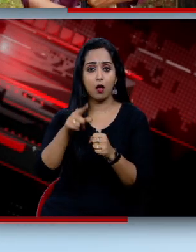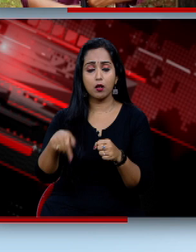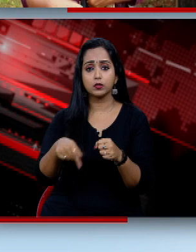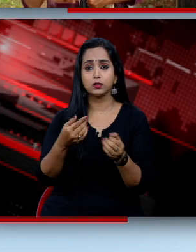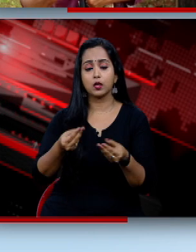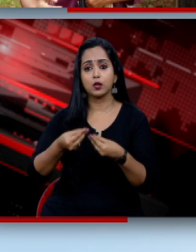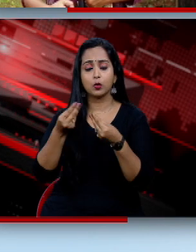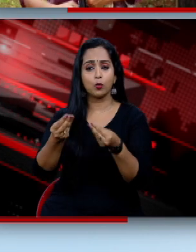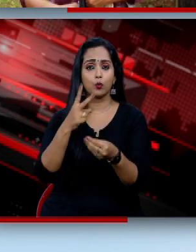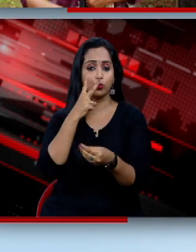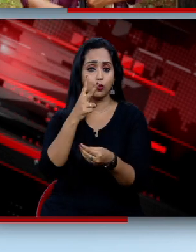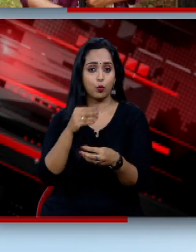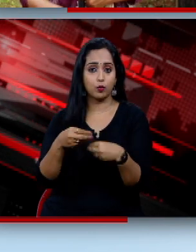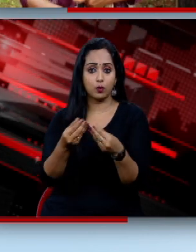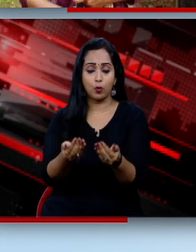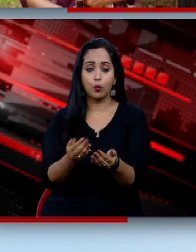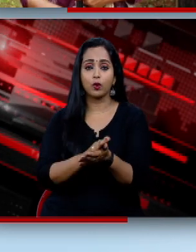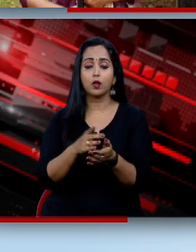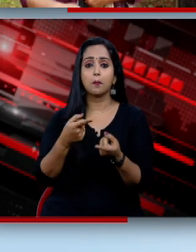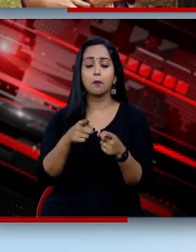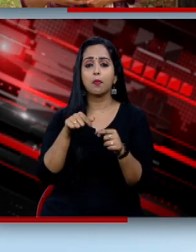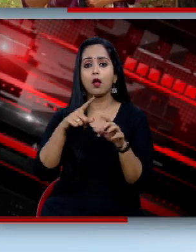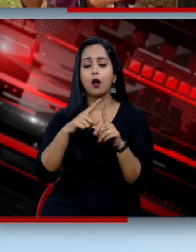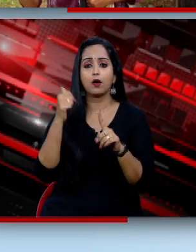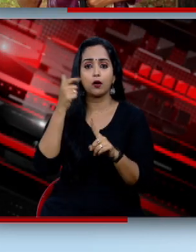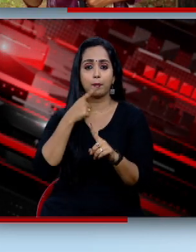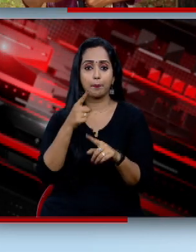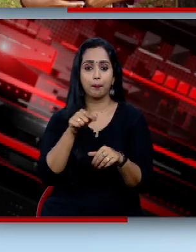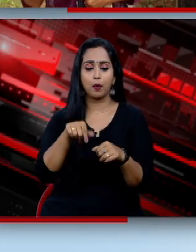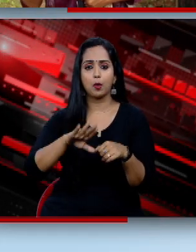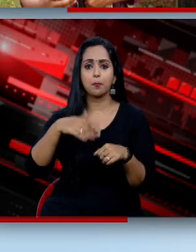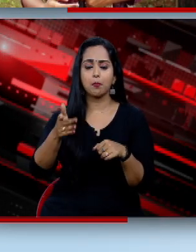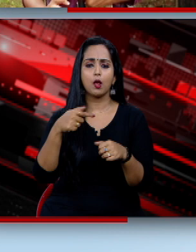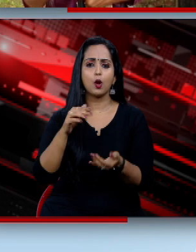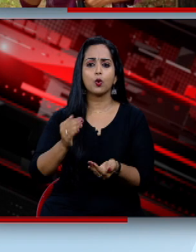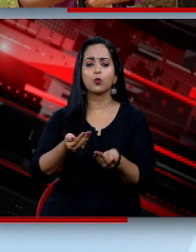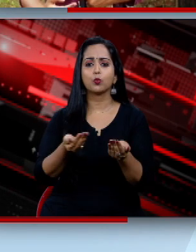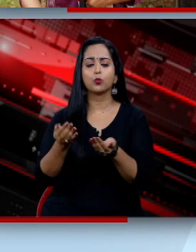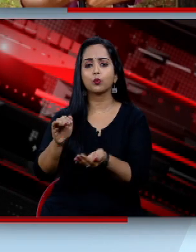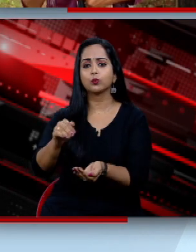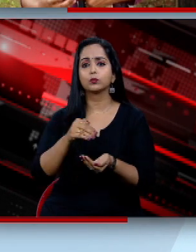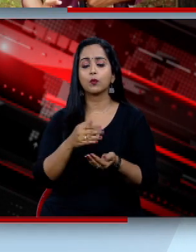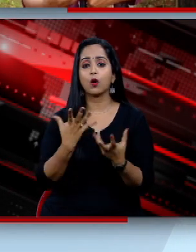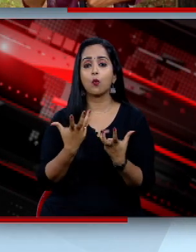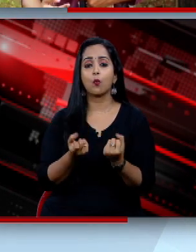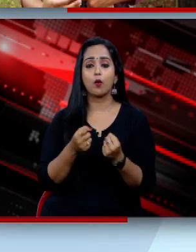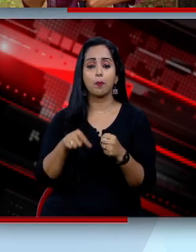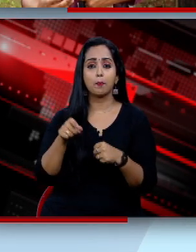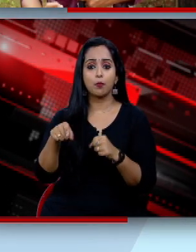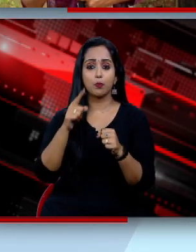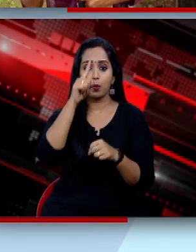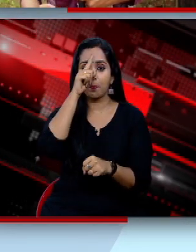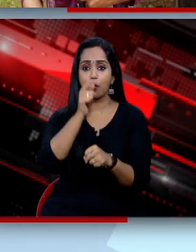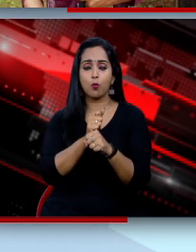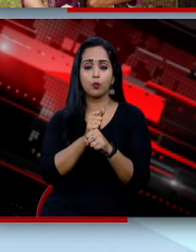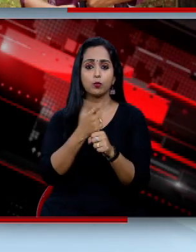എന്നുള്ള കാര്യമായിരിക്കും അനുപമ വനിതാ ശിശു വികസന ഡയറക്ടറെ അറിയിക്കുക. പിന്നീട് കുഞ്ഞിനെ വിട്ടുകിട്ടാനായി ശിശുക്ഷേമ സമിതിയും പോലീസിനെയും ഒക്കെ ബന്ധപ്പെട്ടതിന്റെ രേഖകളും